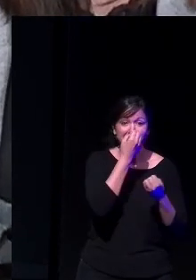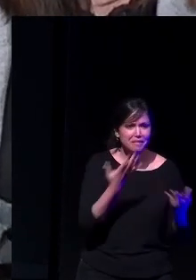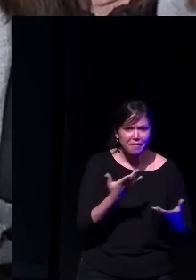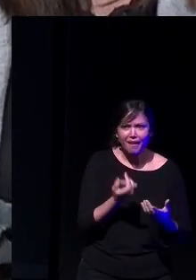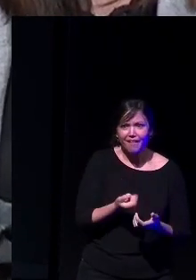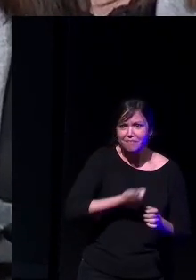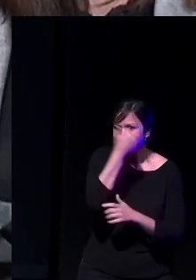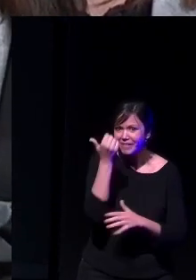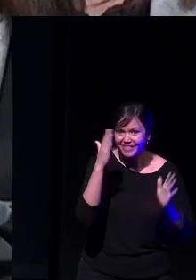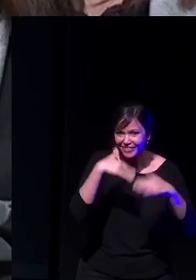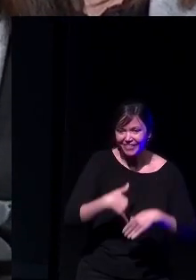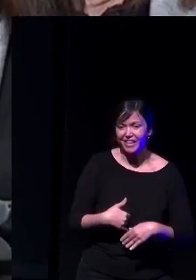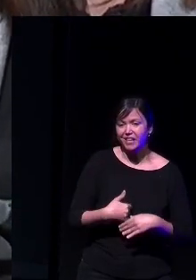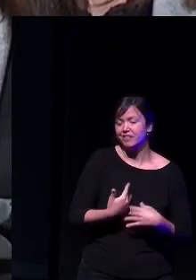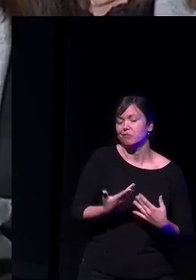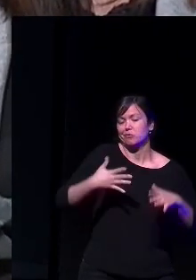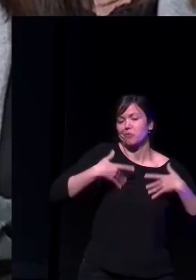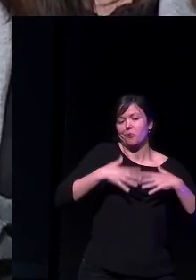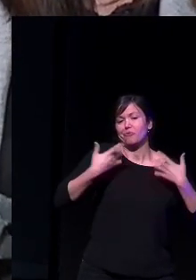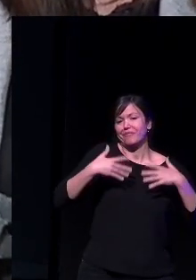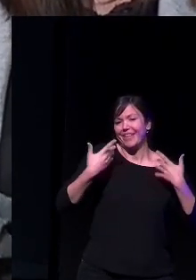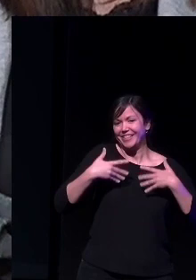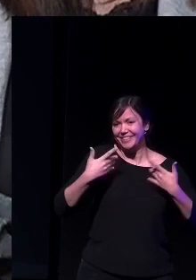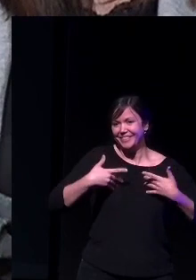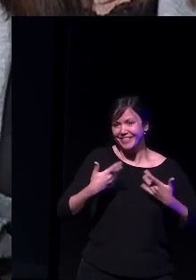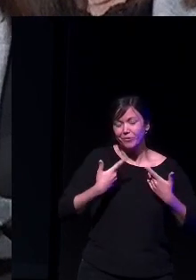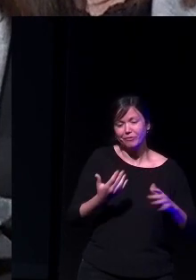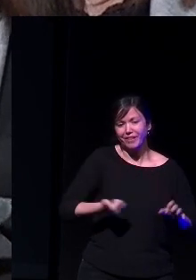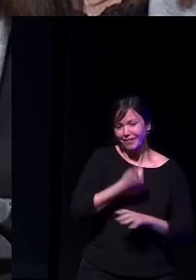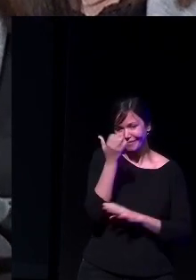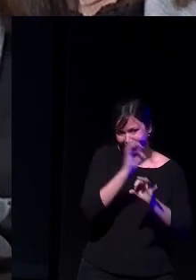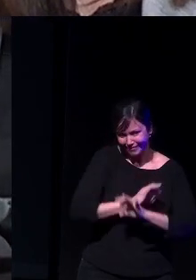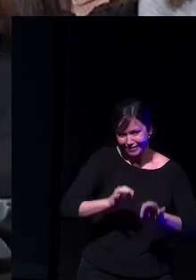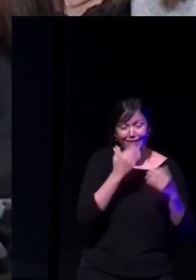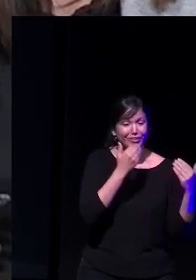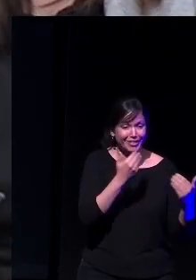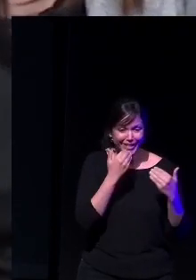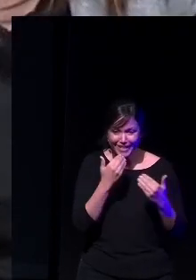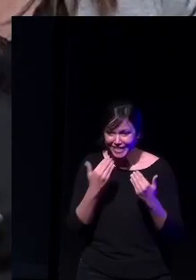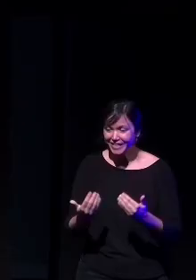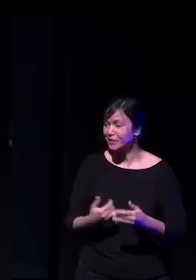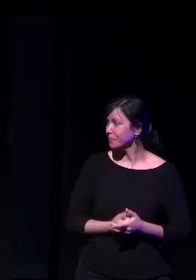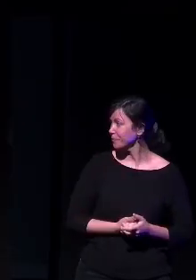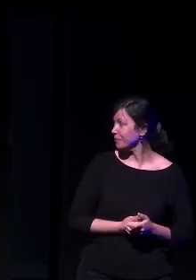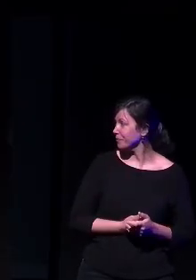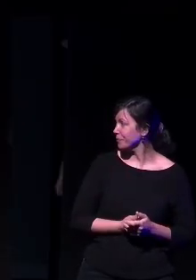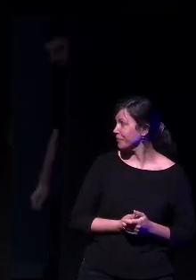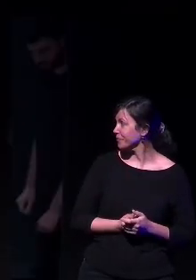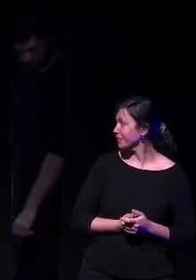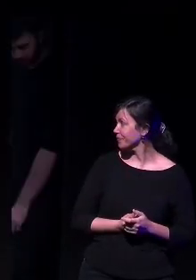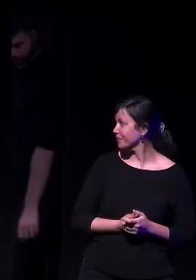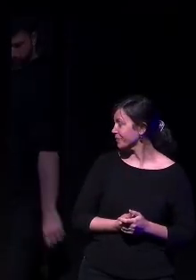poca cosa més. La veritat és que molt content i res més. Moltes gràcies i bona nit.